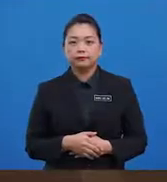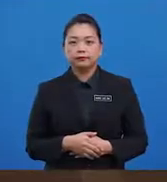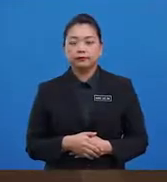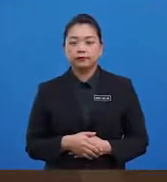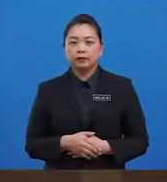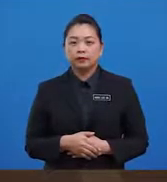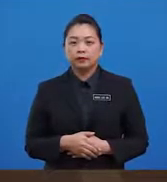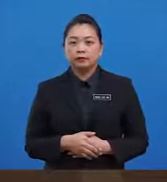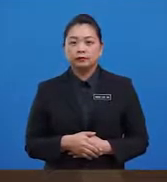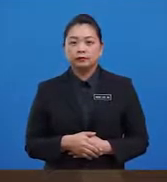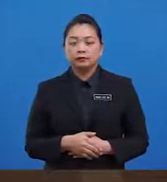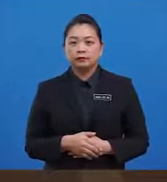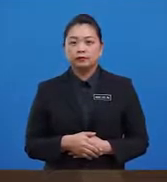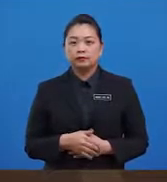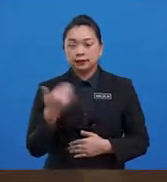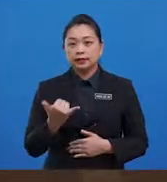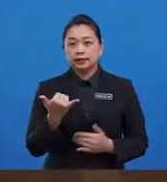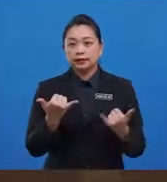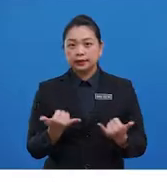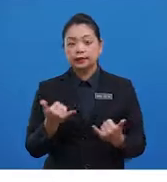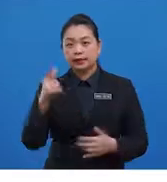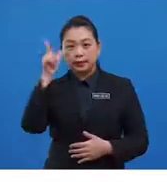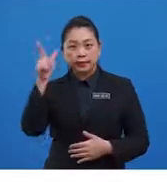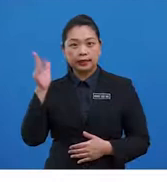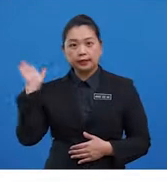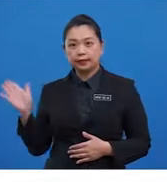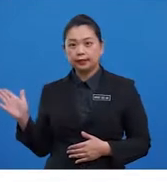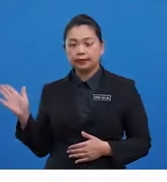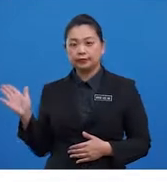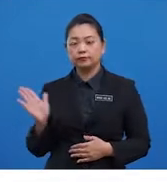Baiklah murid-murid, kita lihat pula tentang cokma.